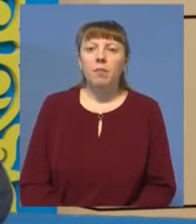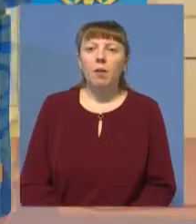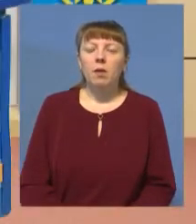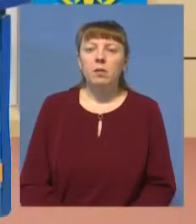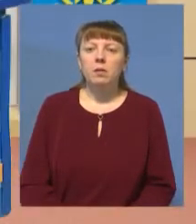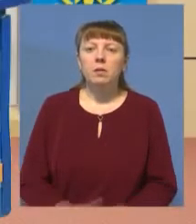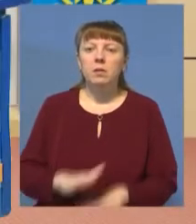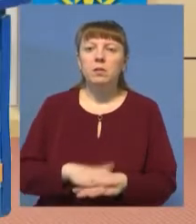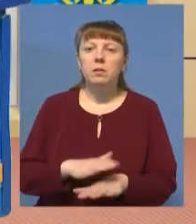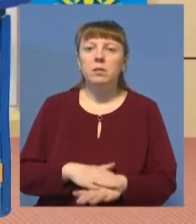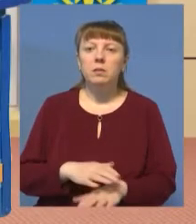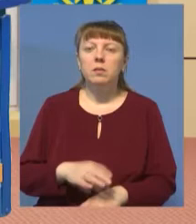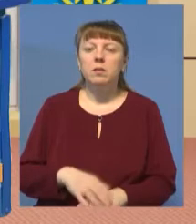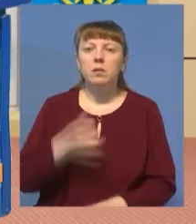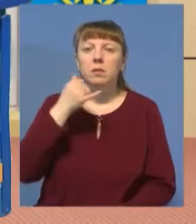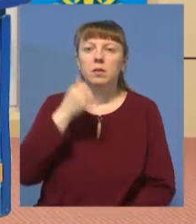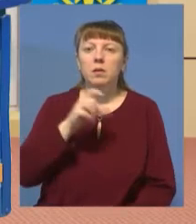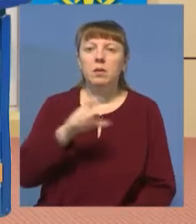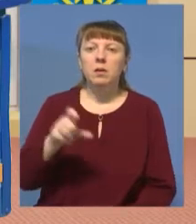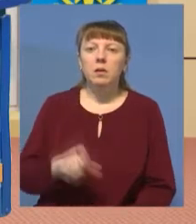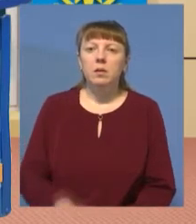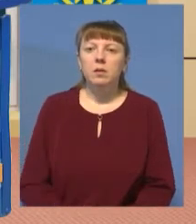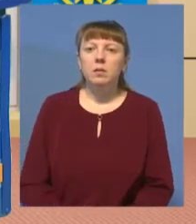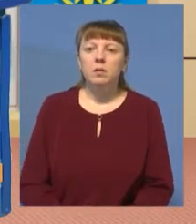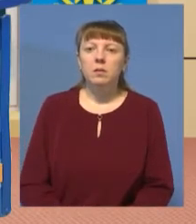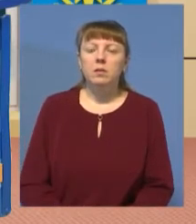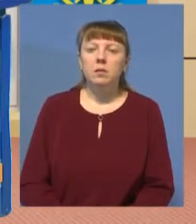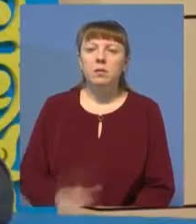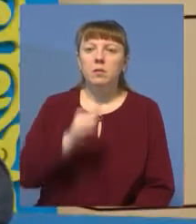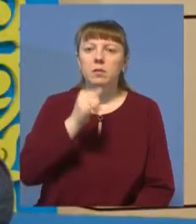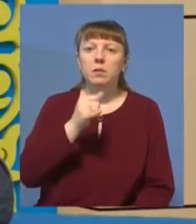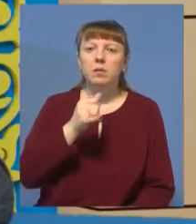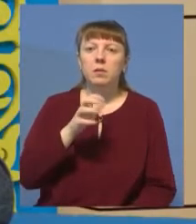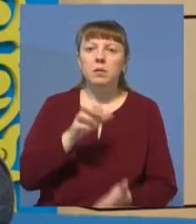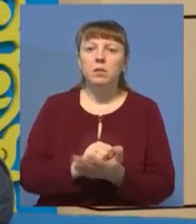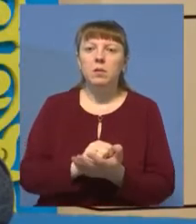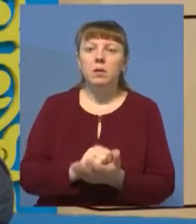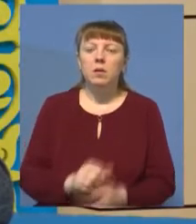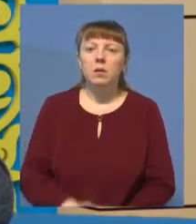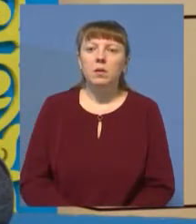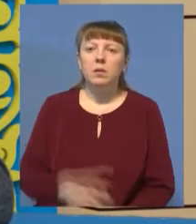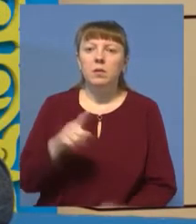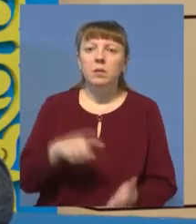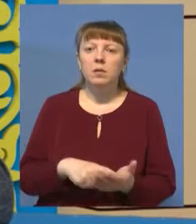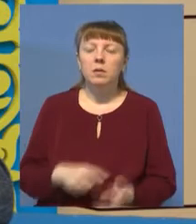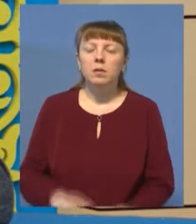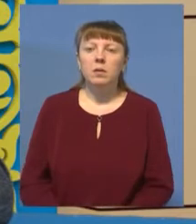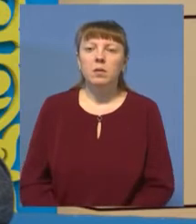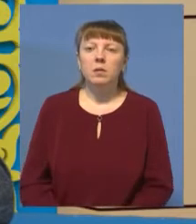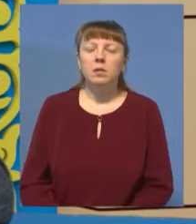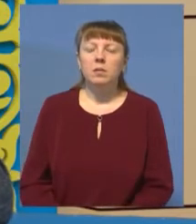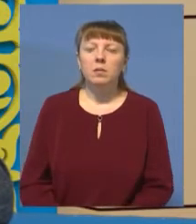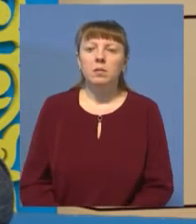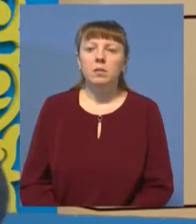Добро пожаловать. Как обычно, средства связи на телеэкранах. У вас есть возможность воспользоваться и задать волнующий